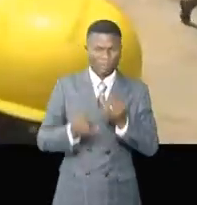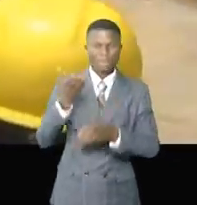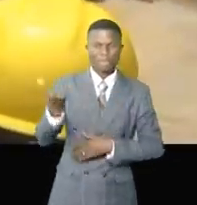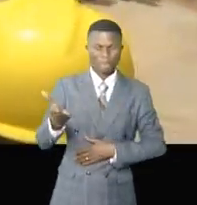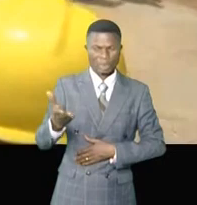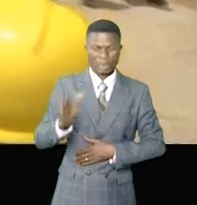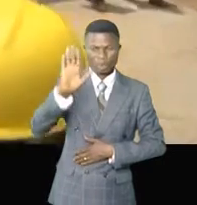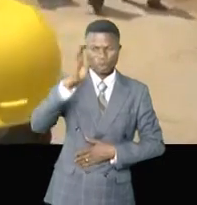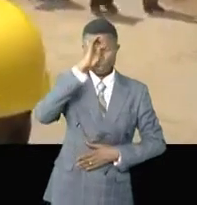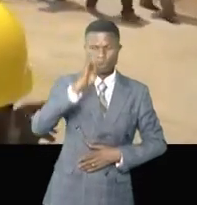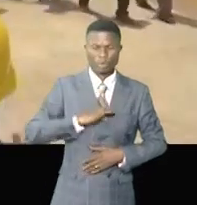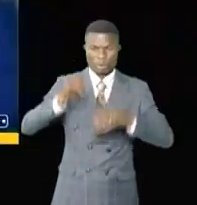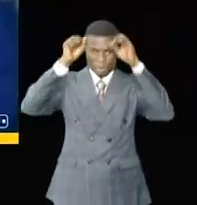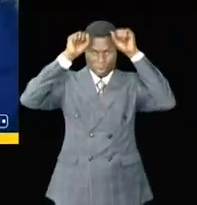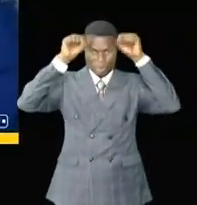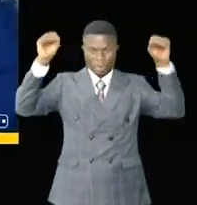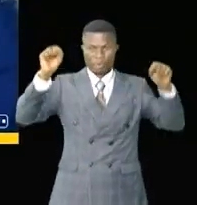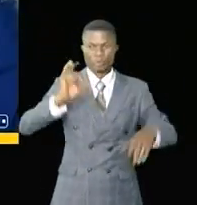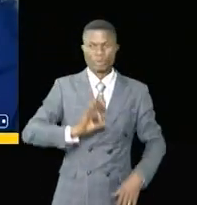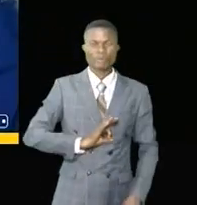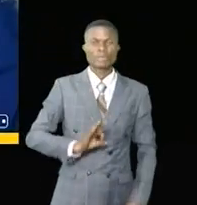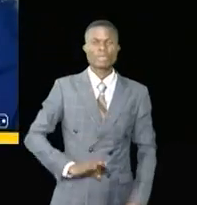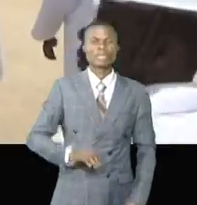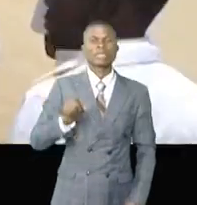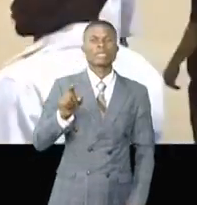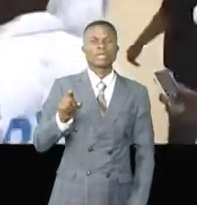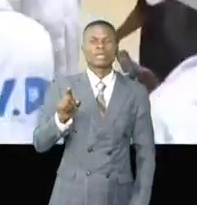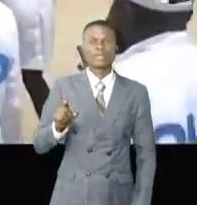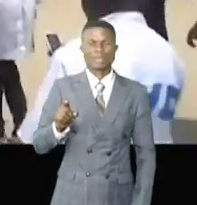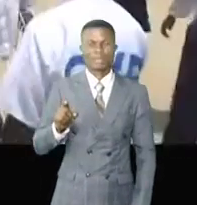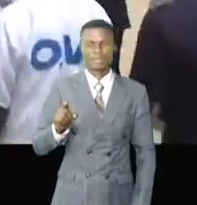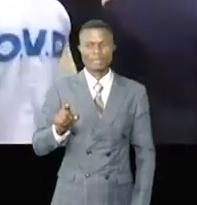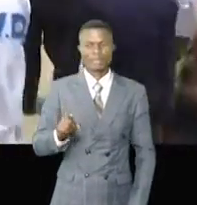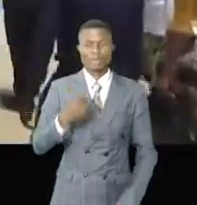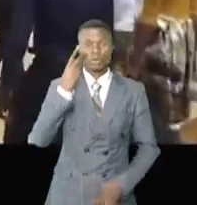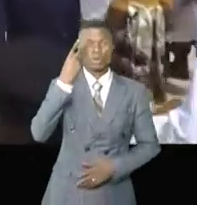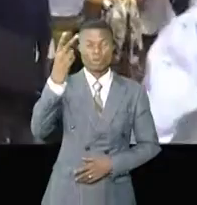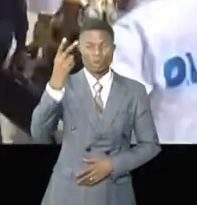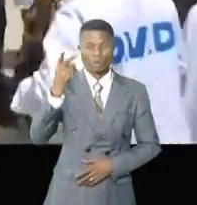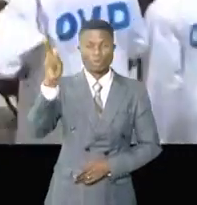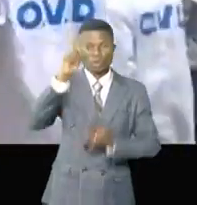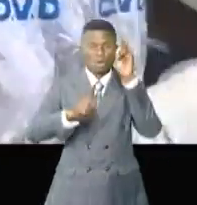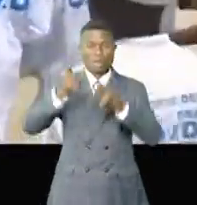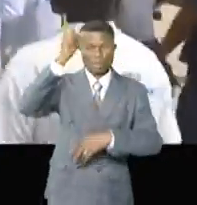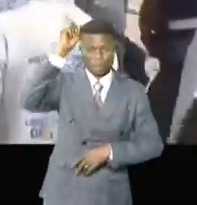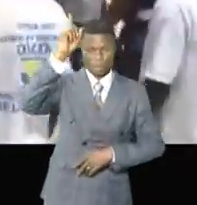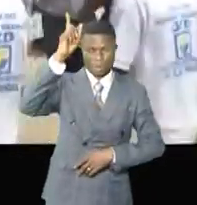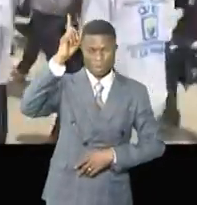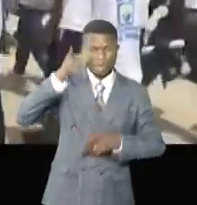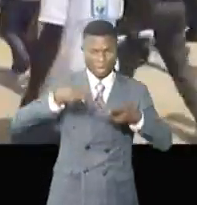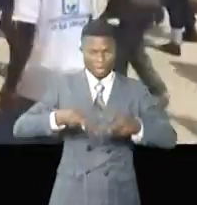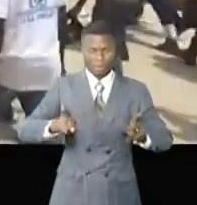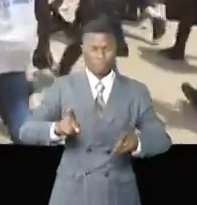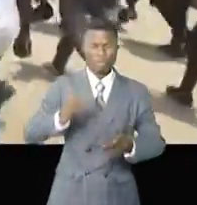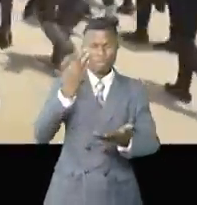Son Excellence le Président de la République, Félix-Antoine Tshisekedi Tshilombo, par sa vision des peuples d'abord, par le biais du